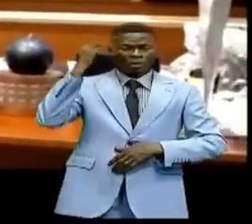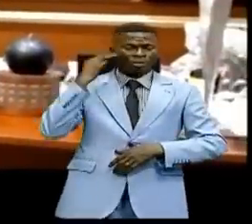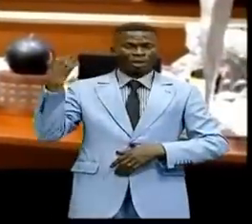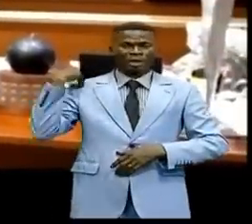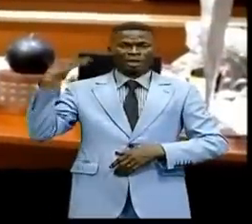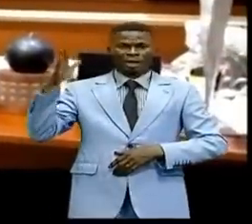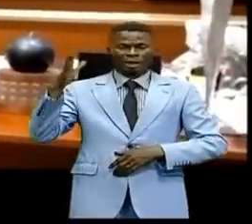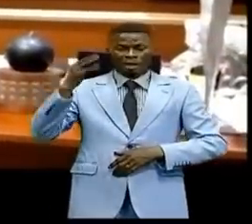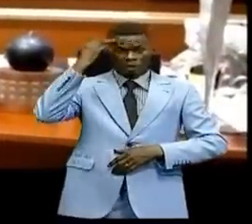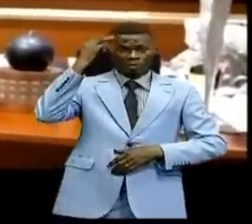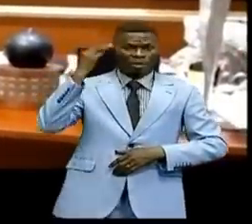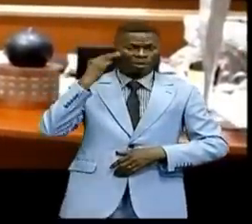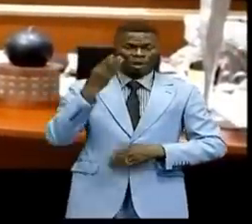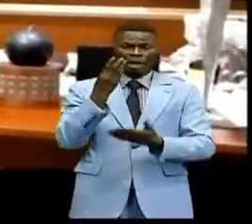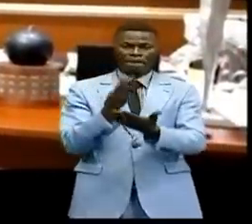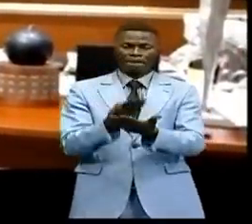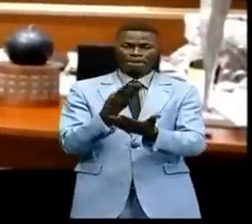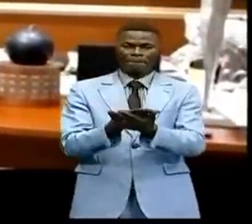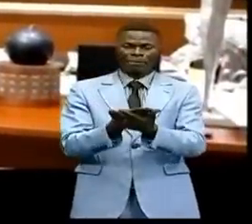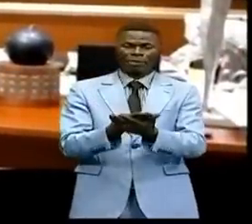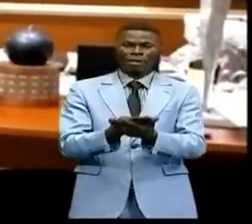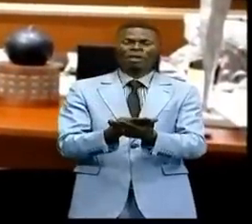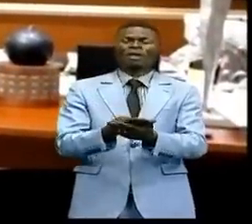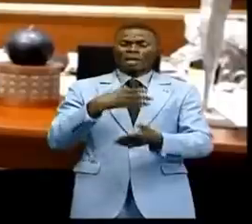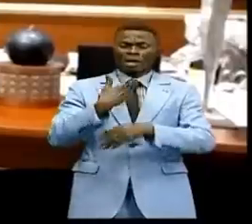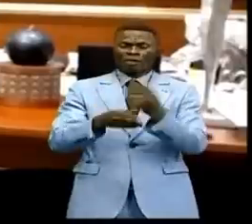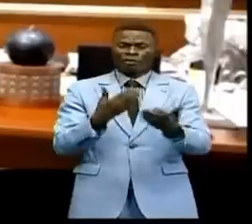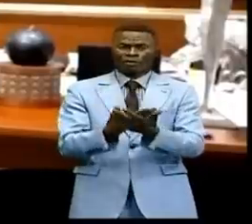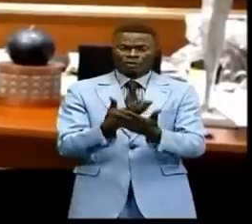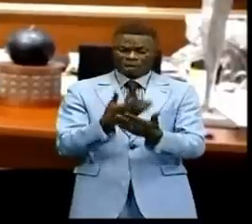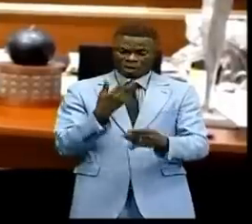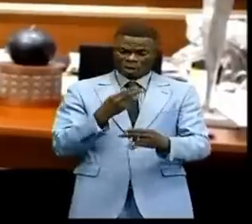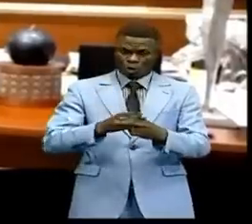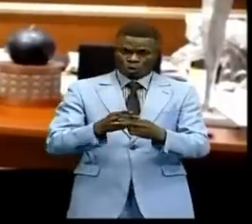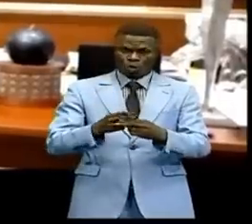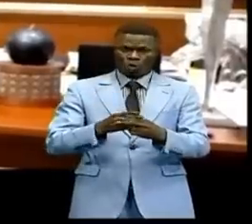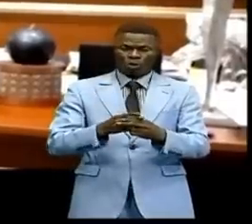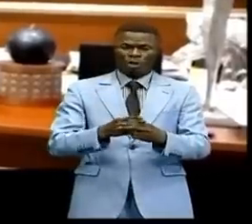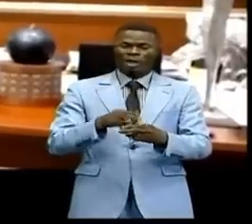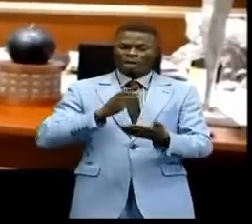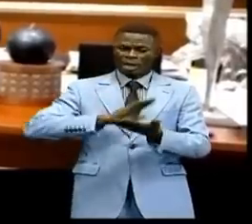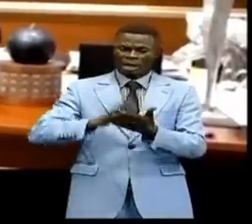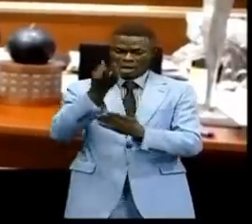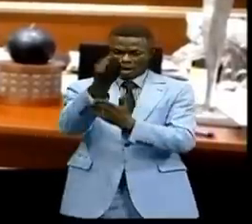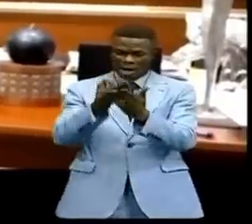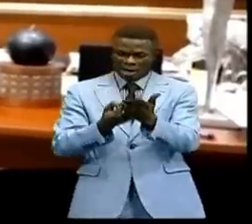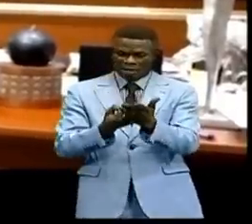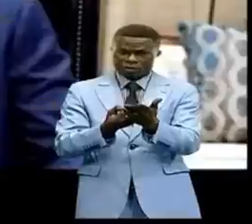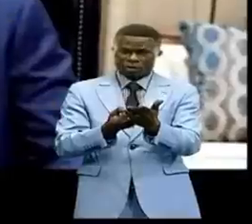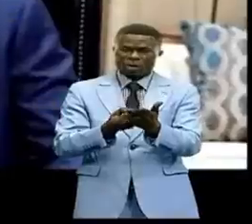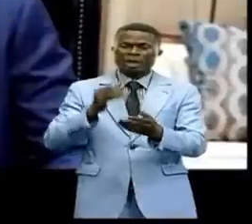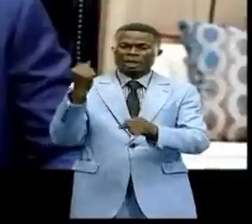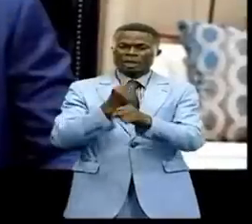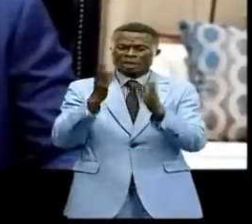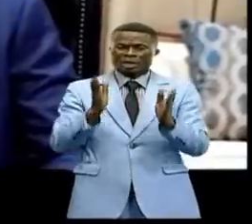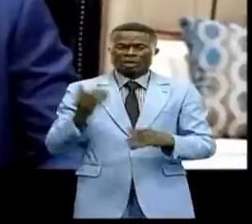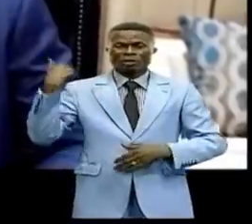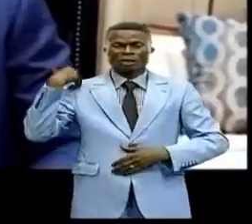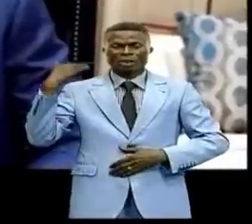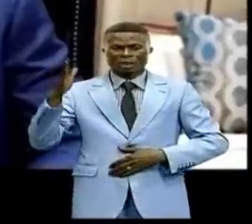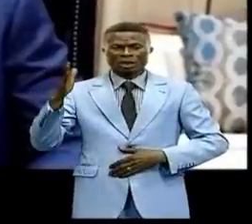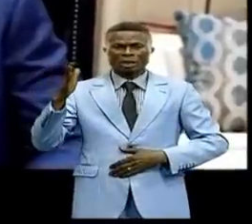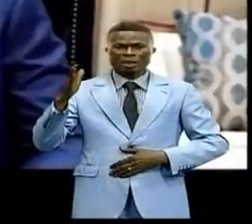d'État, ministre de budget, de finaliser dans un délai raisonnable les nettoyages du fichier des références des agents et fonctionnaires de